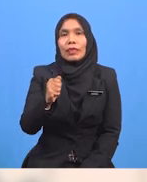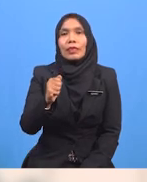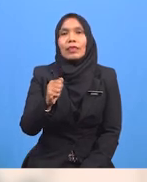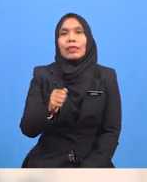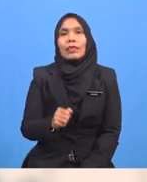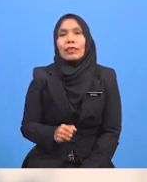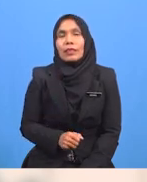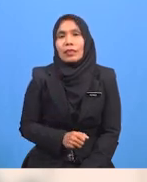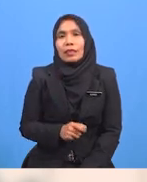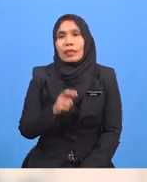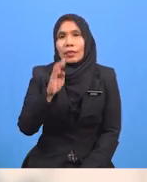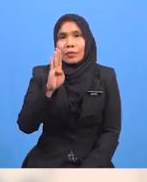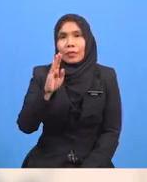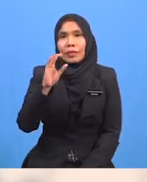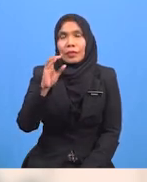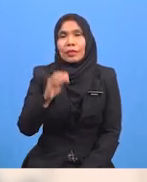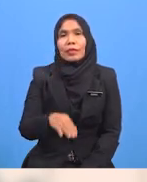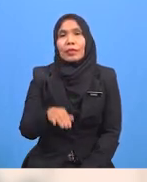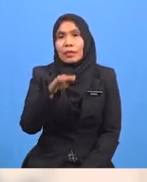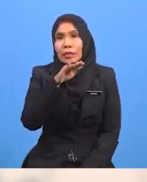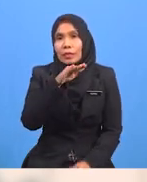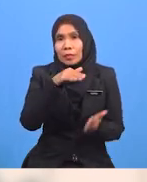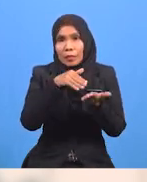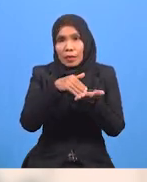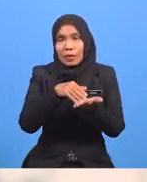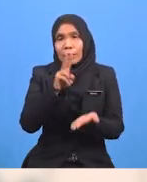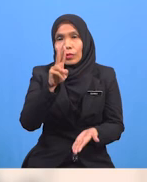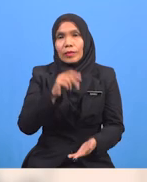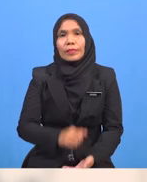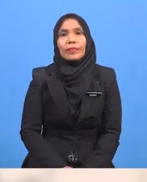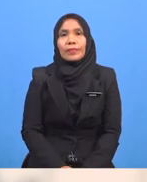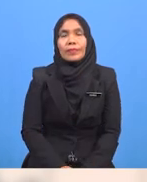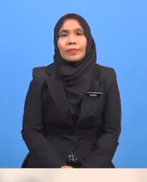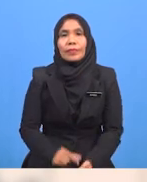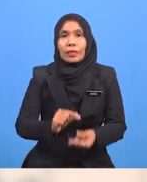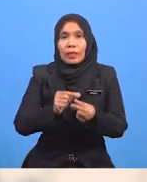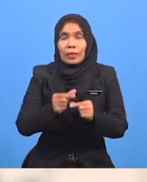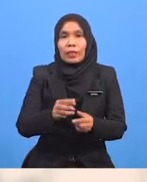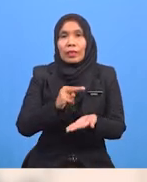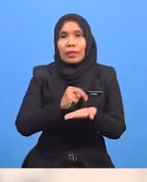di bahagia dengan Hai kemudian nilai